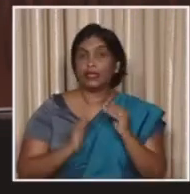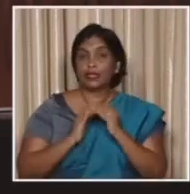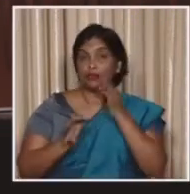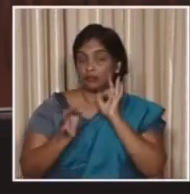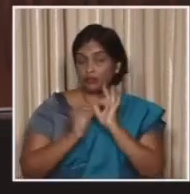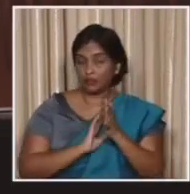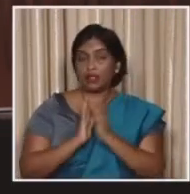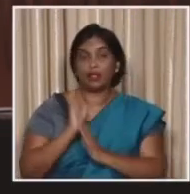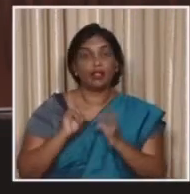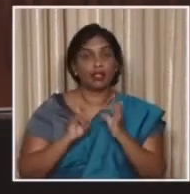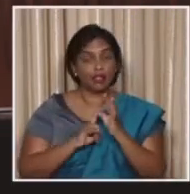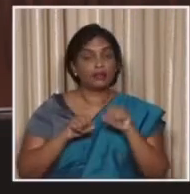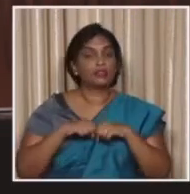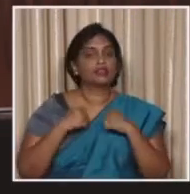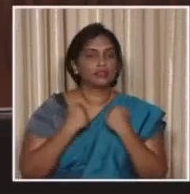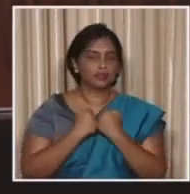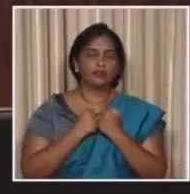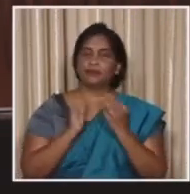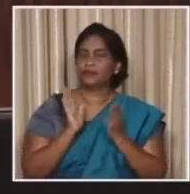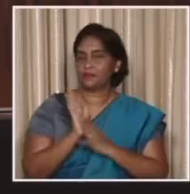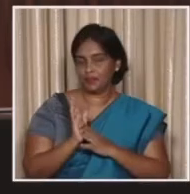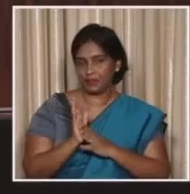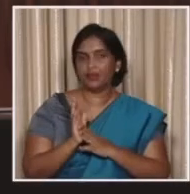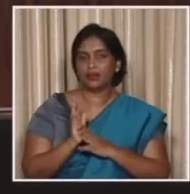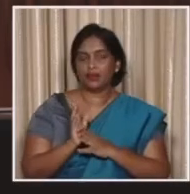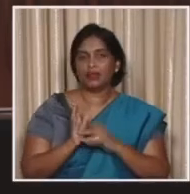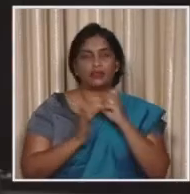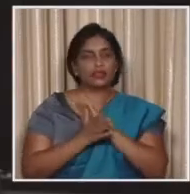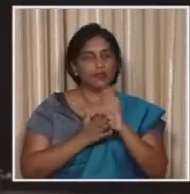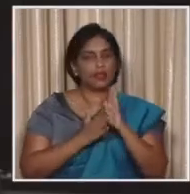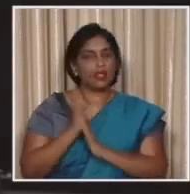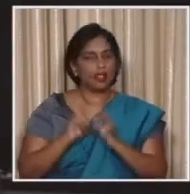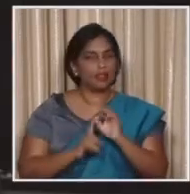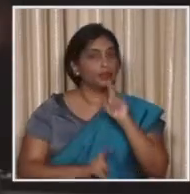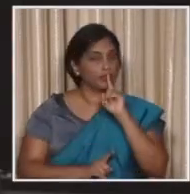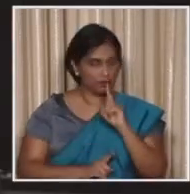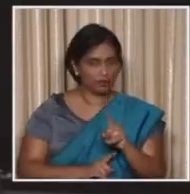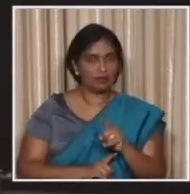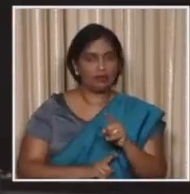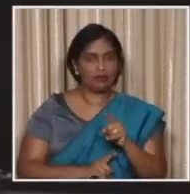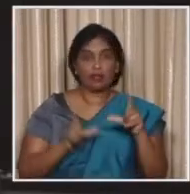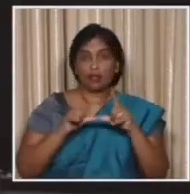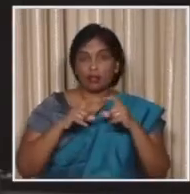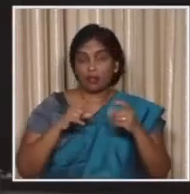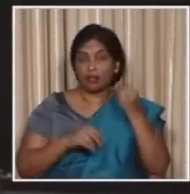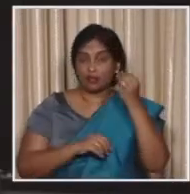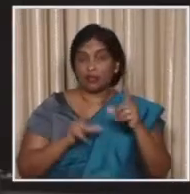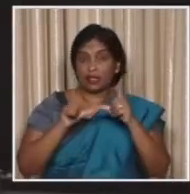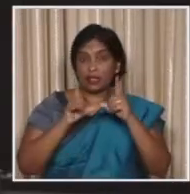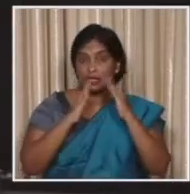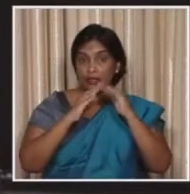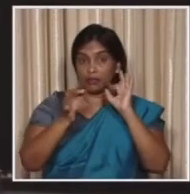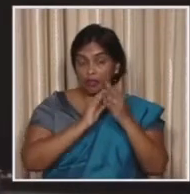තියපු මන්ත්‍රීවරුන්ගේ සංගමේ සමාජික හැටියට. දැන් චමින්ද මන්ත්‍රීතුමා කිව්වා මේවා බලපත්‍ර ලබා දෙනවා ගෙවල් ගිනි